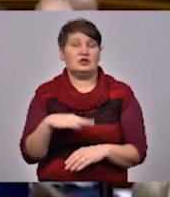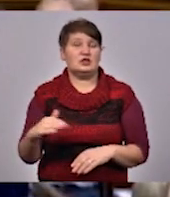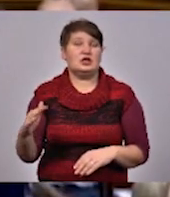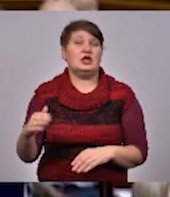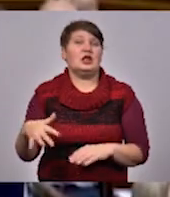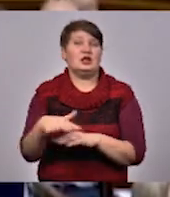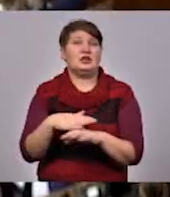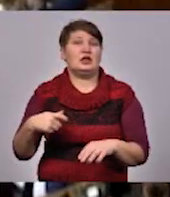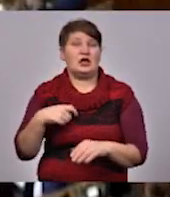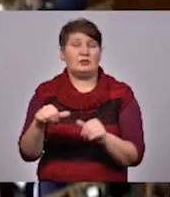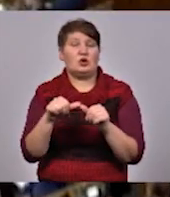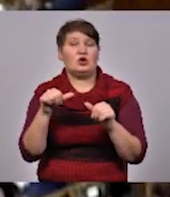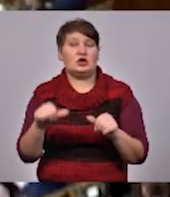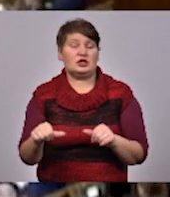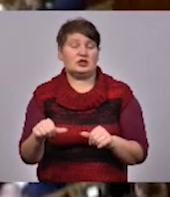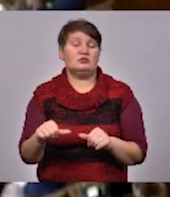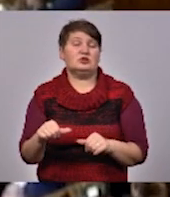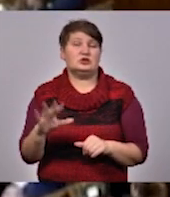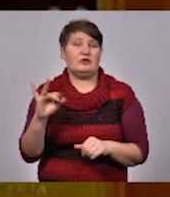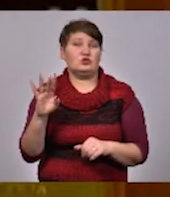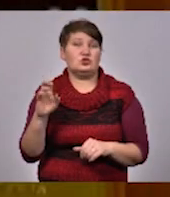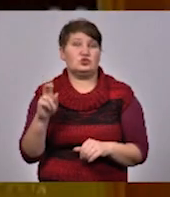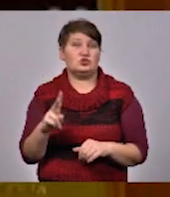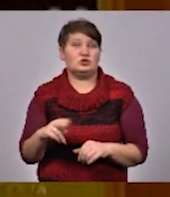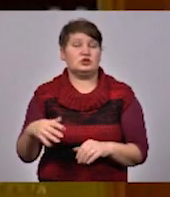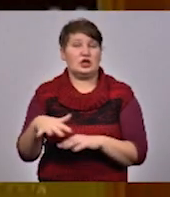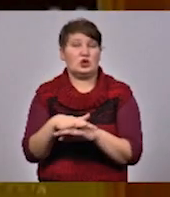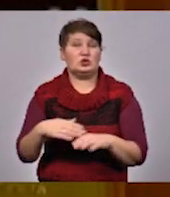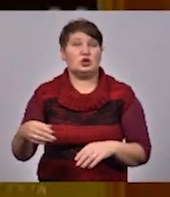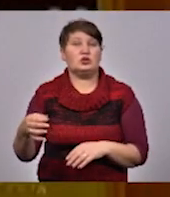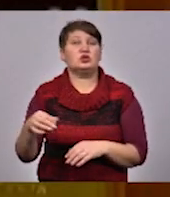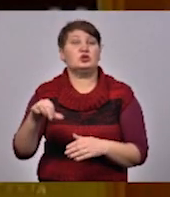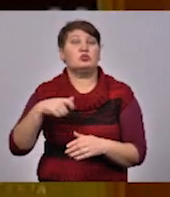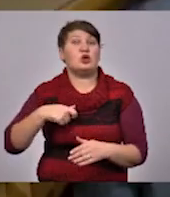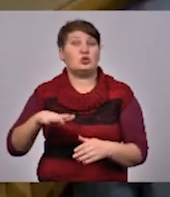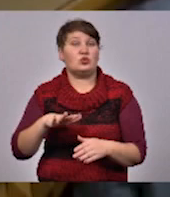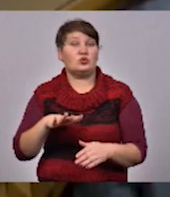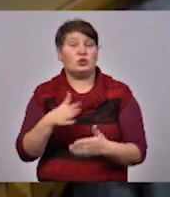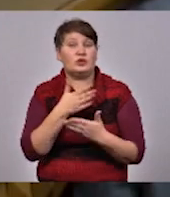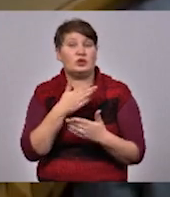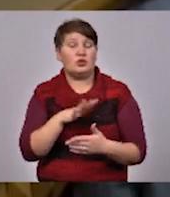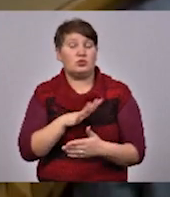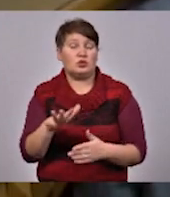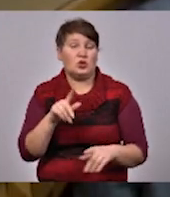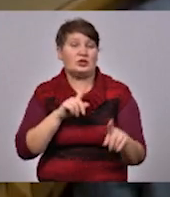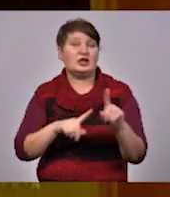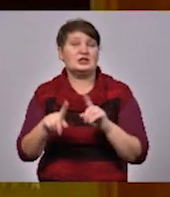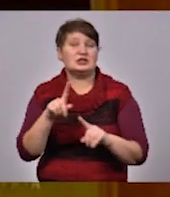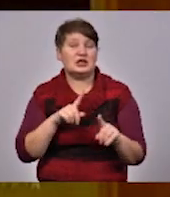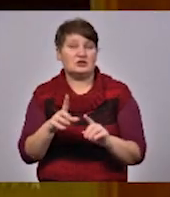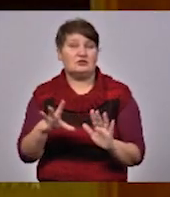Оксани Савчук, його підтримали. Народна депутатка від 83-го округу була відсутня. До другого розгляду бюджету внесли понад